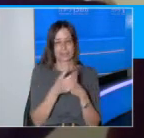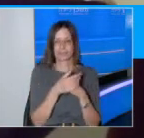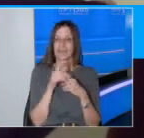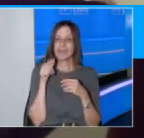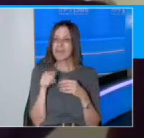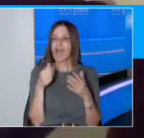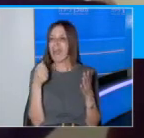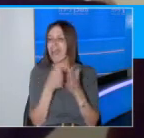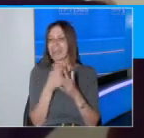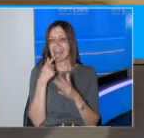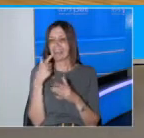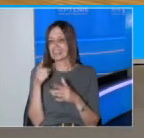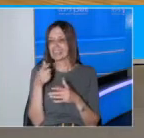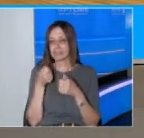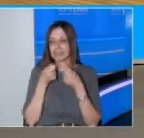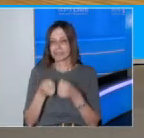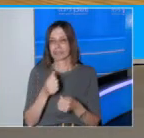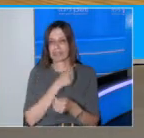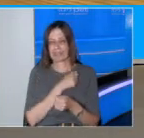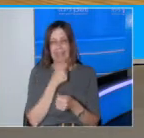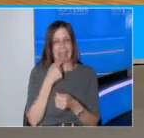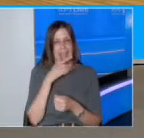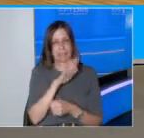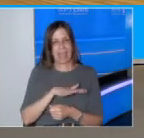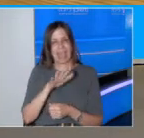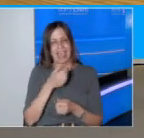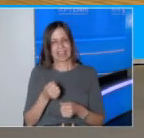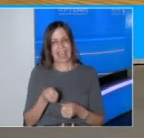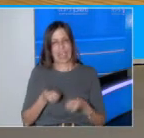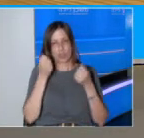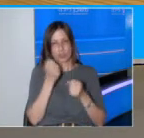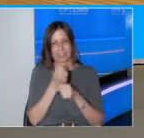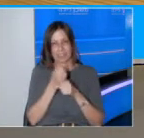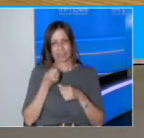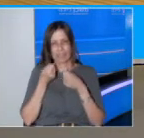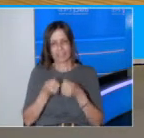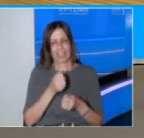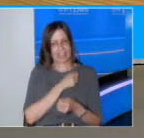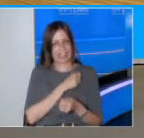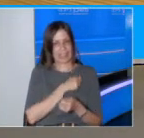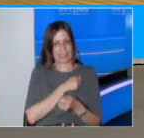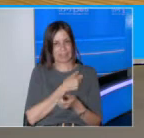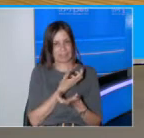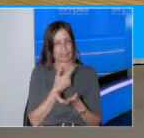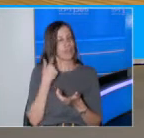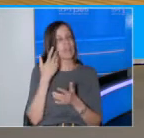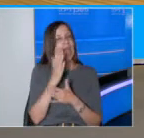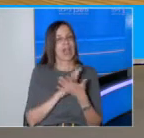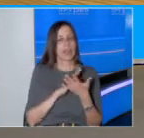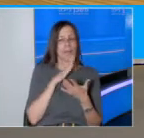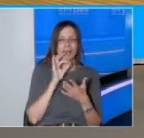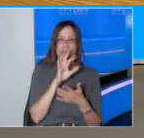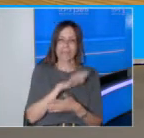ועד הדתה, רם, להגדיד מערכת החינוך יוצרת הדתה? אני חושב שחלק מהבעיה של מערכת